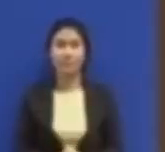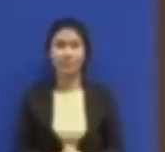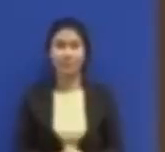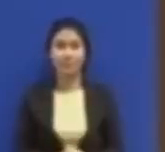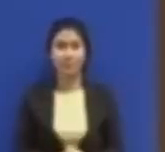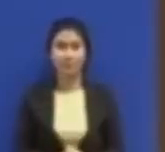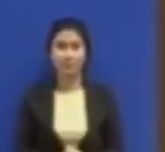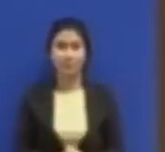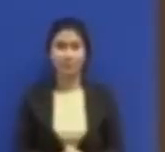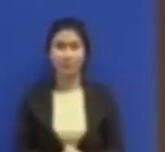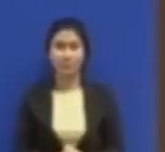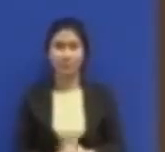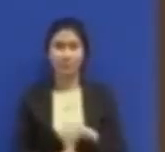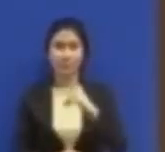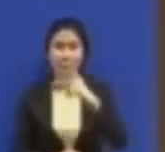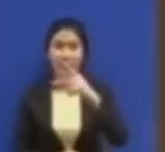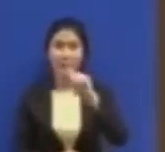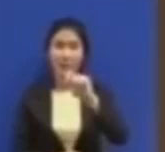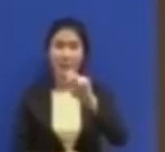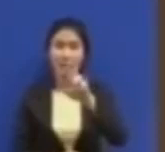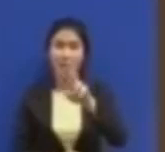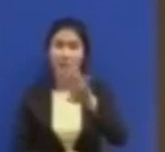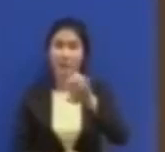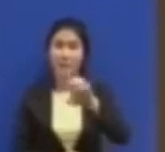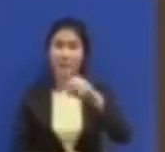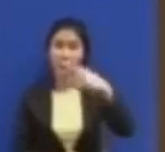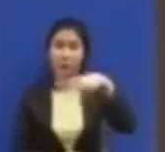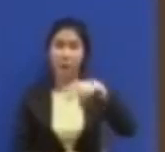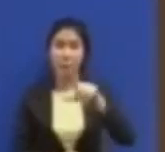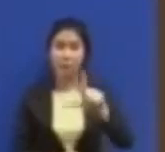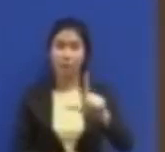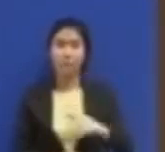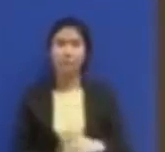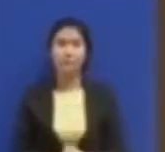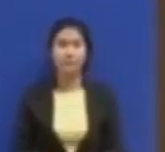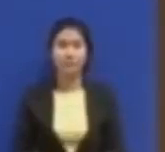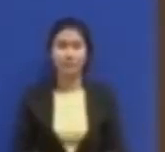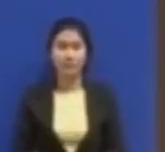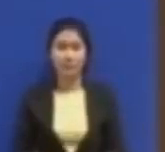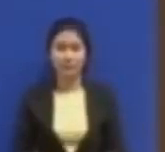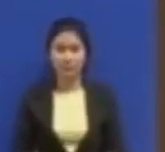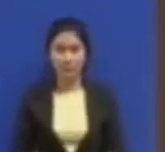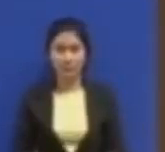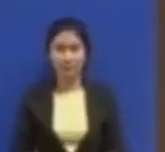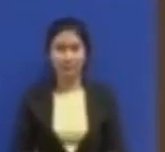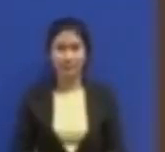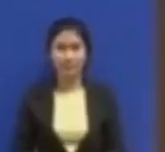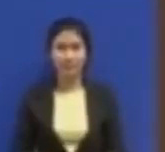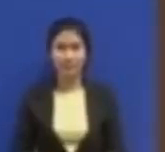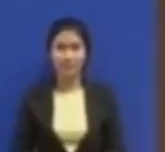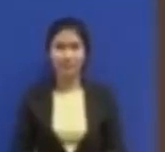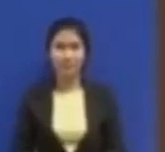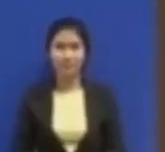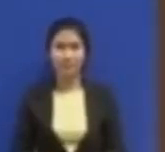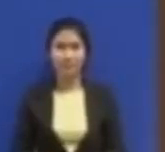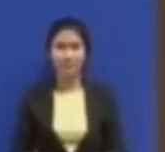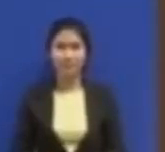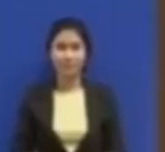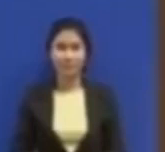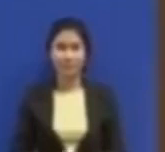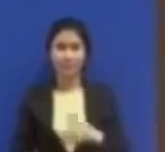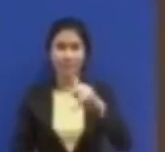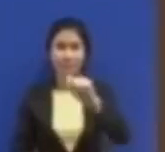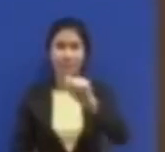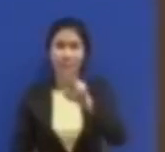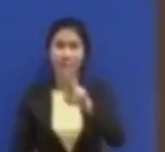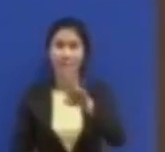ทตีทศลนนฤทธิวิทยาชัย63พลอากาศเอกตีทศ